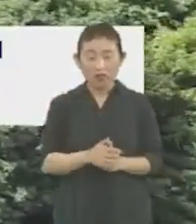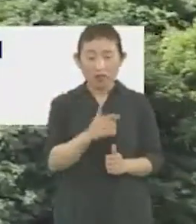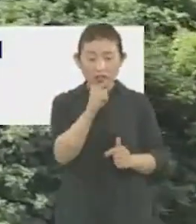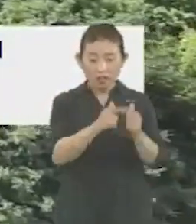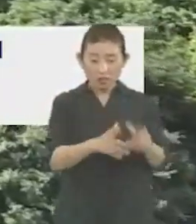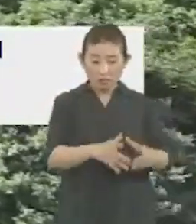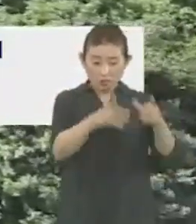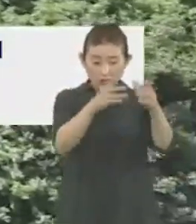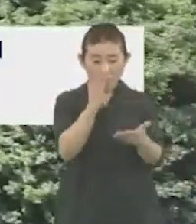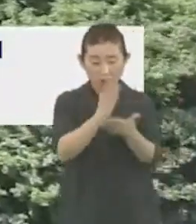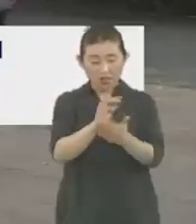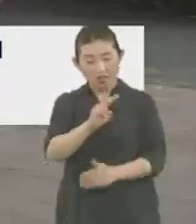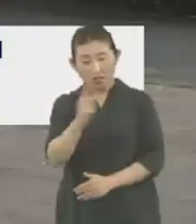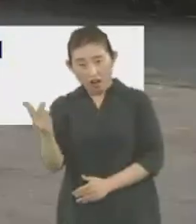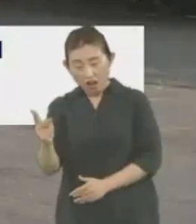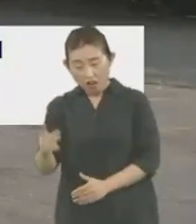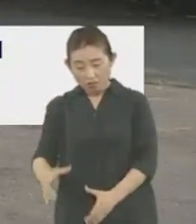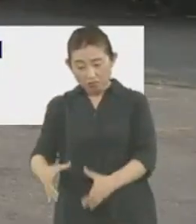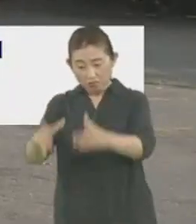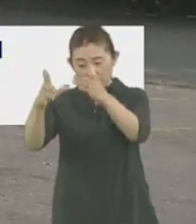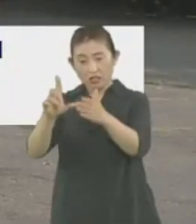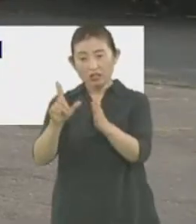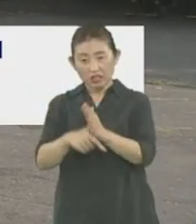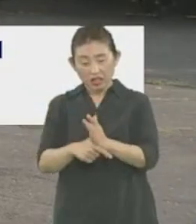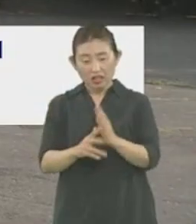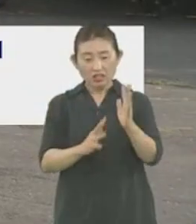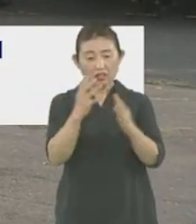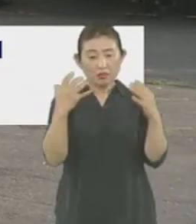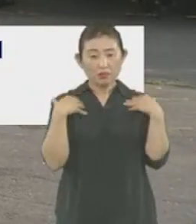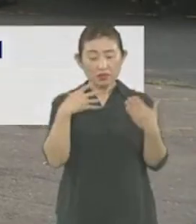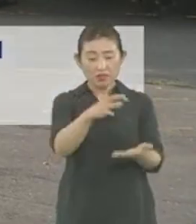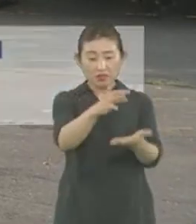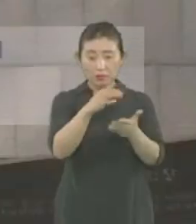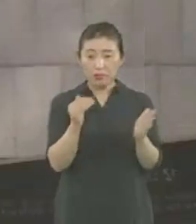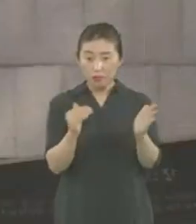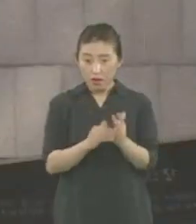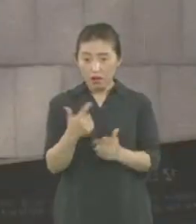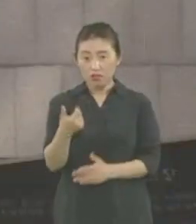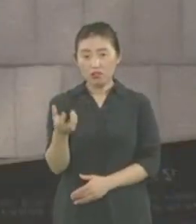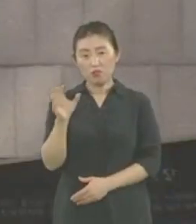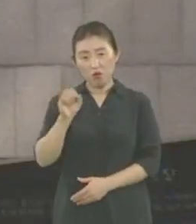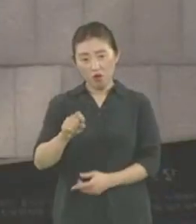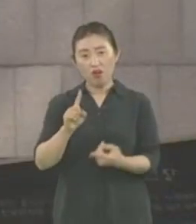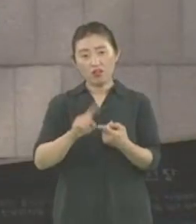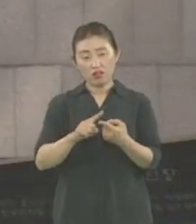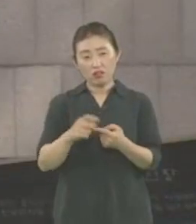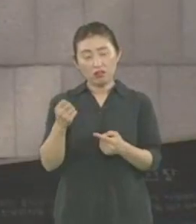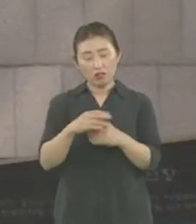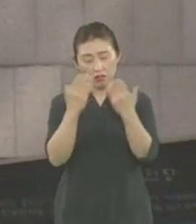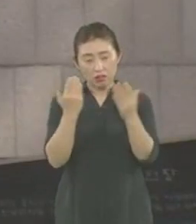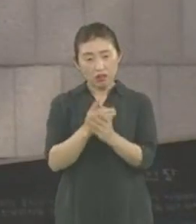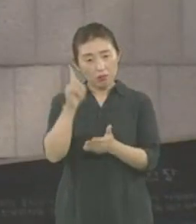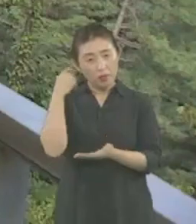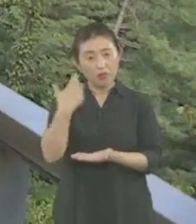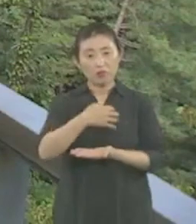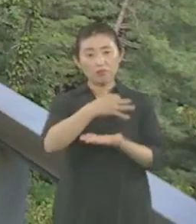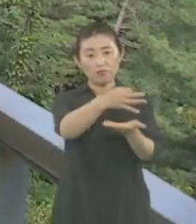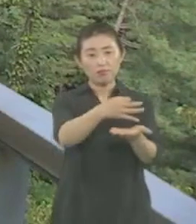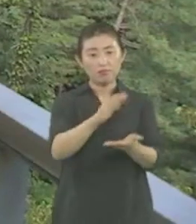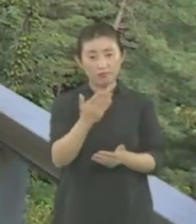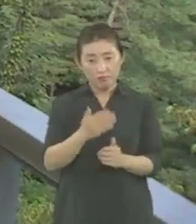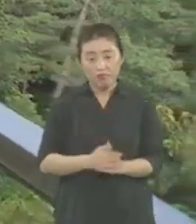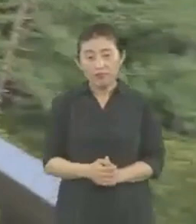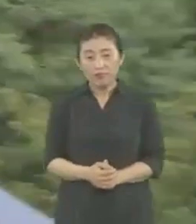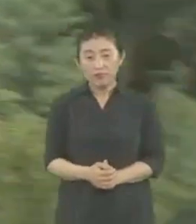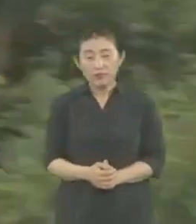초고층 전망대로 설계가 변경될 경우 산림청으로부터 받은 국비 65억 원을 모두 반납해야 하기